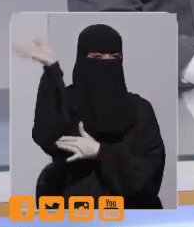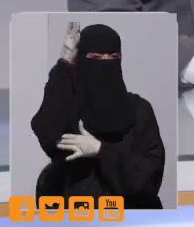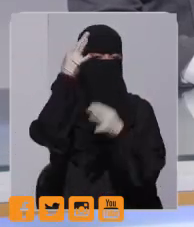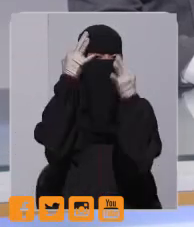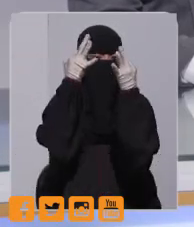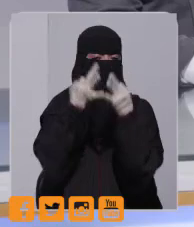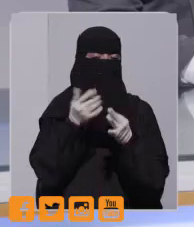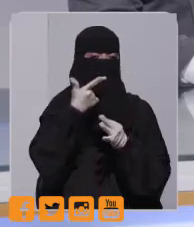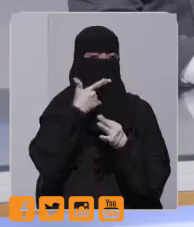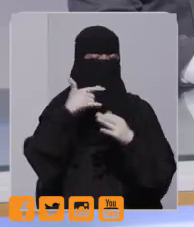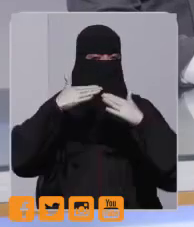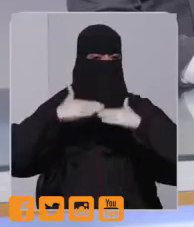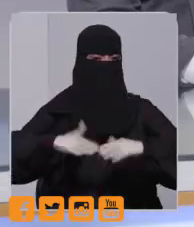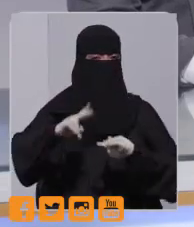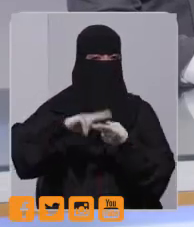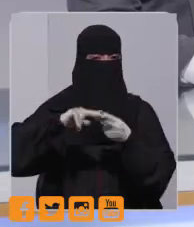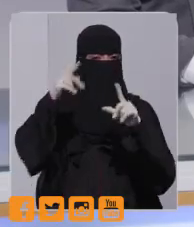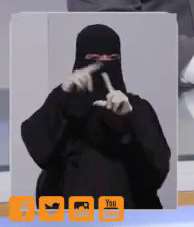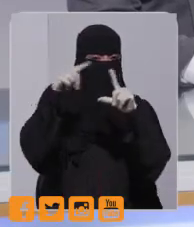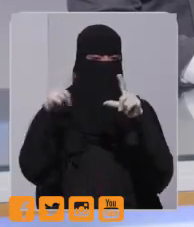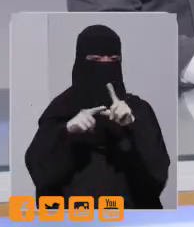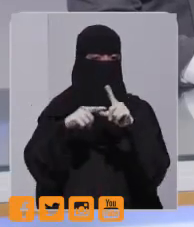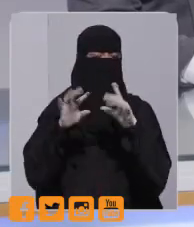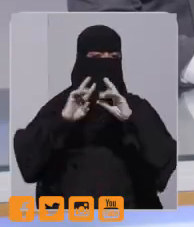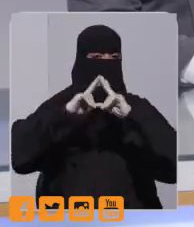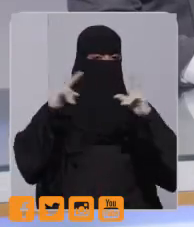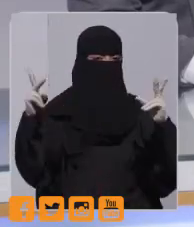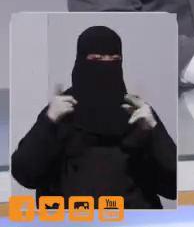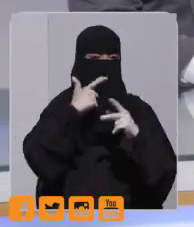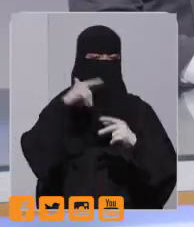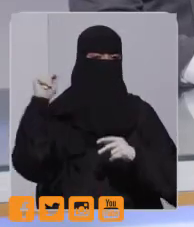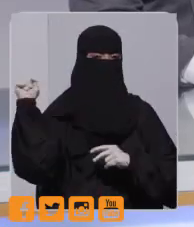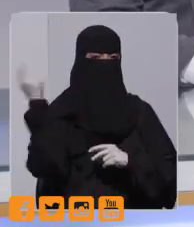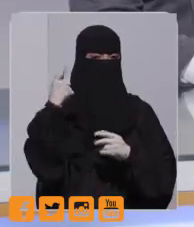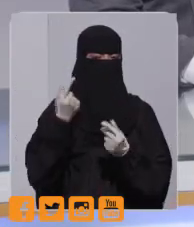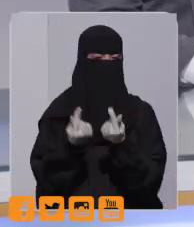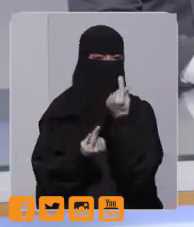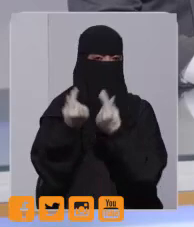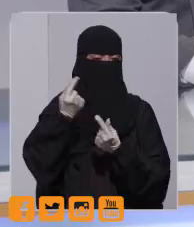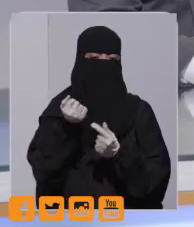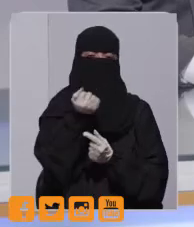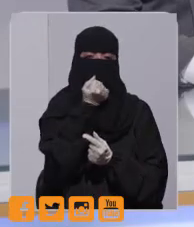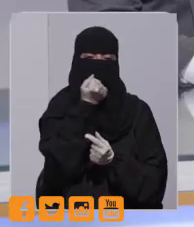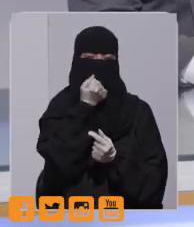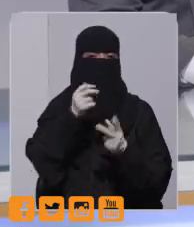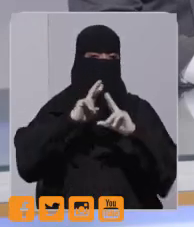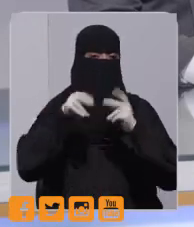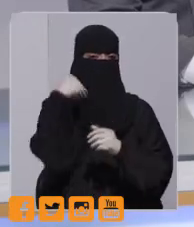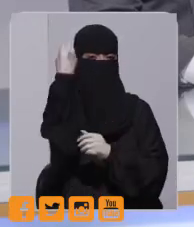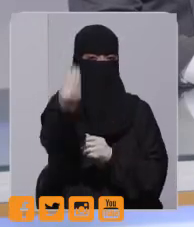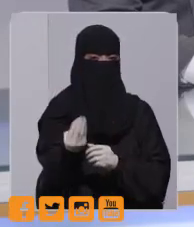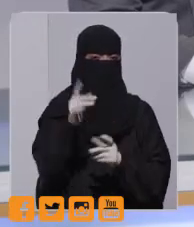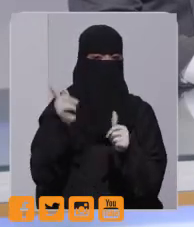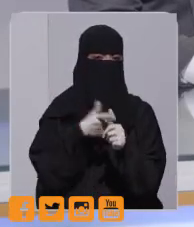ان خطه احلال السلام في اليمن ينبغي ان تركز على حل جذور الصراع واسبابه وياتي في مقدمه ذلك